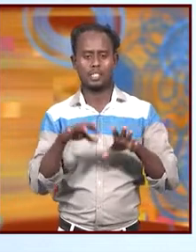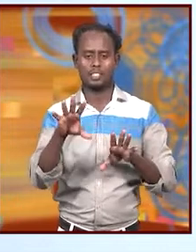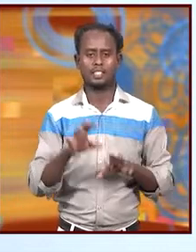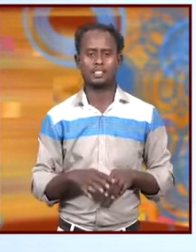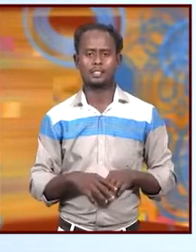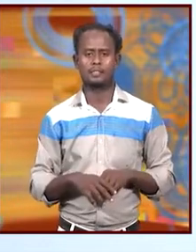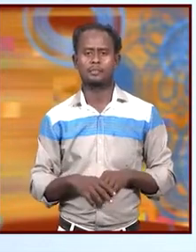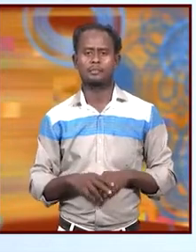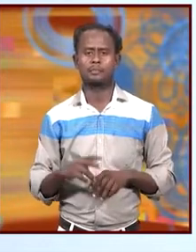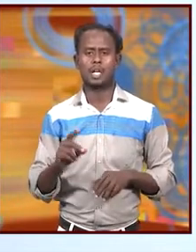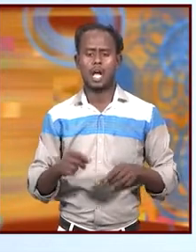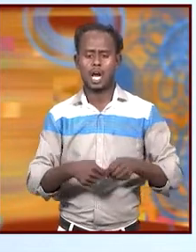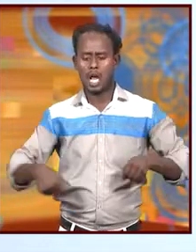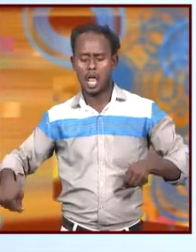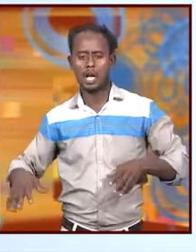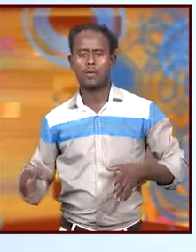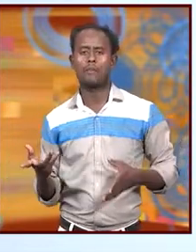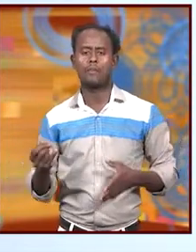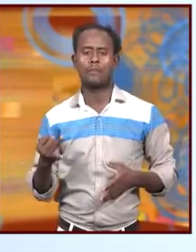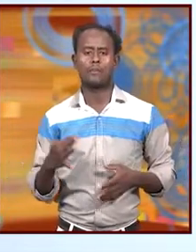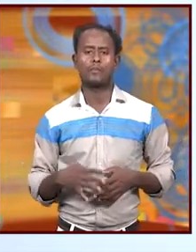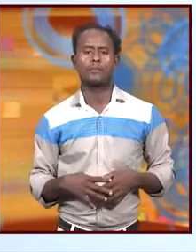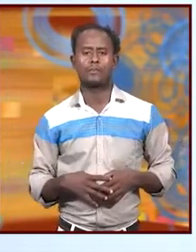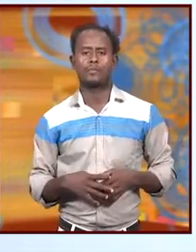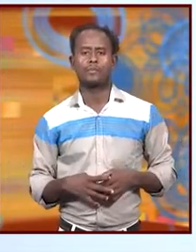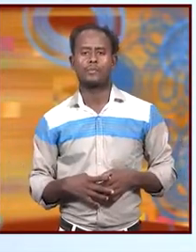மேலும் இதனுடைய அகலம்